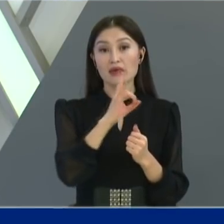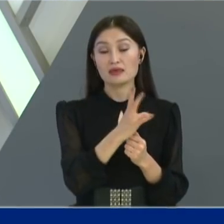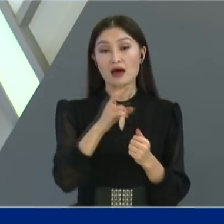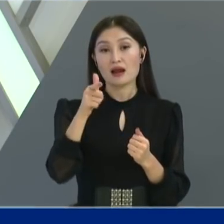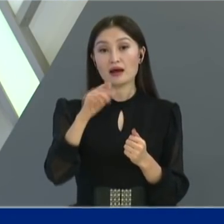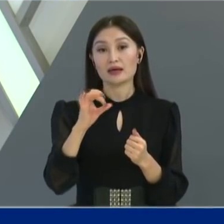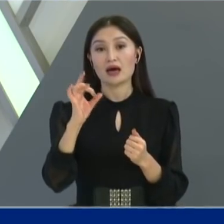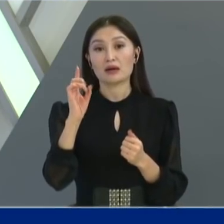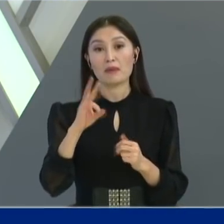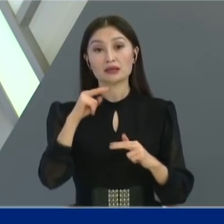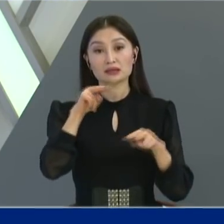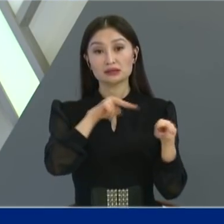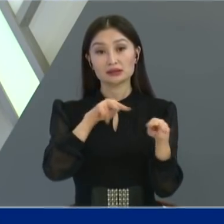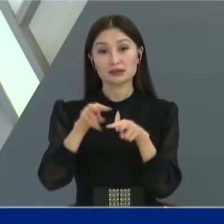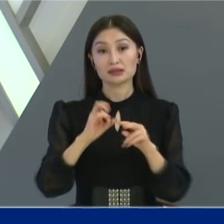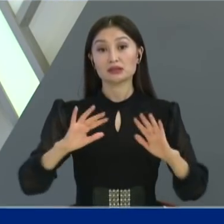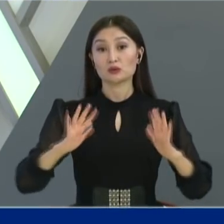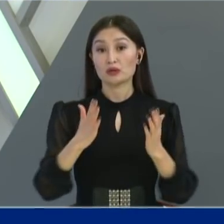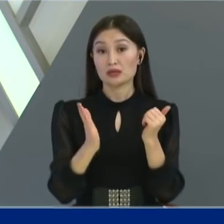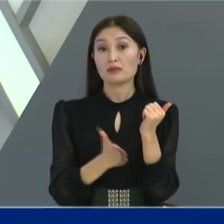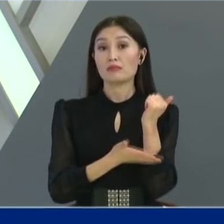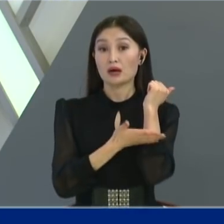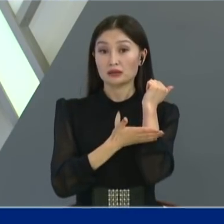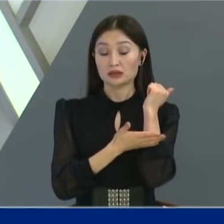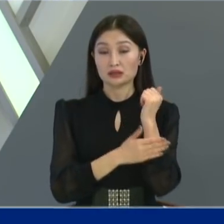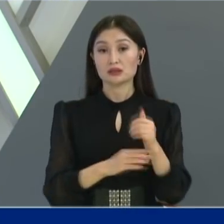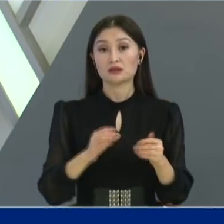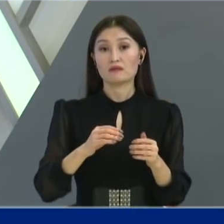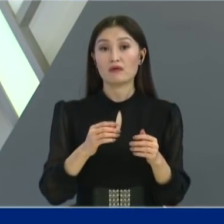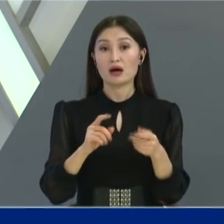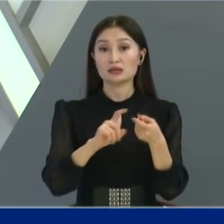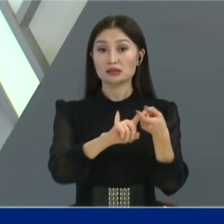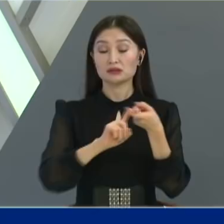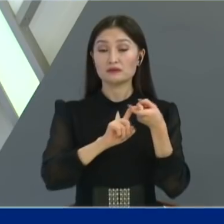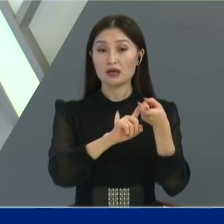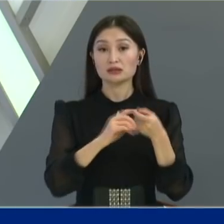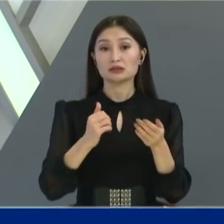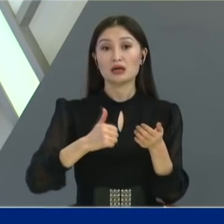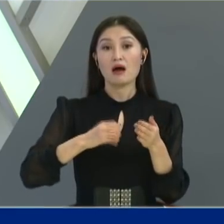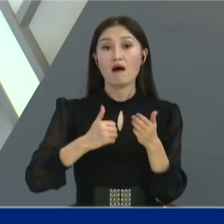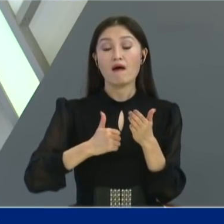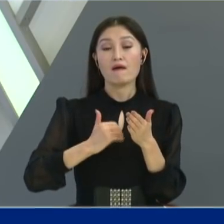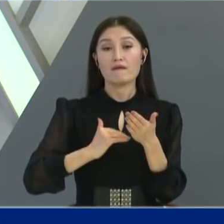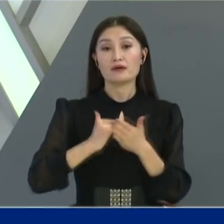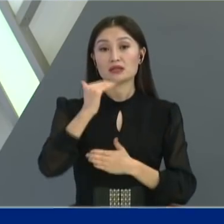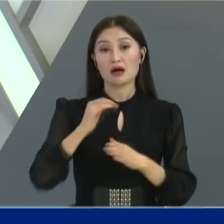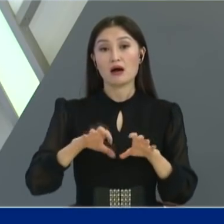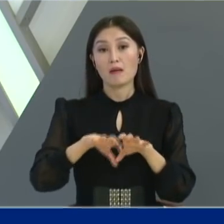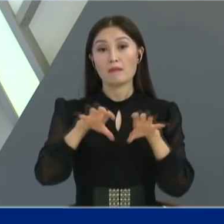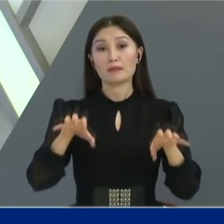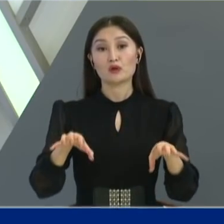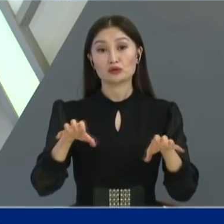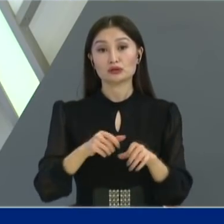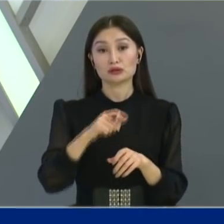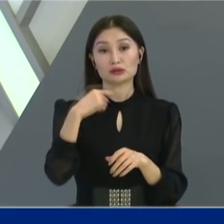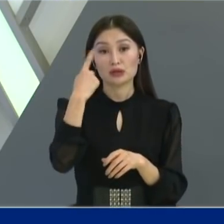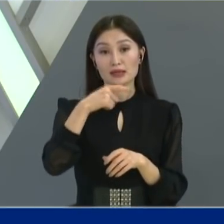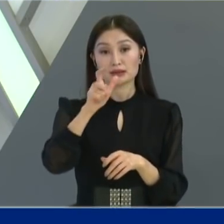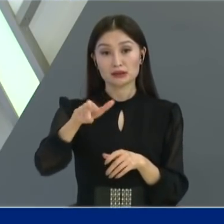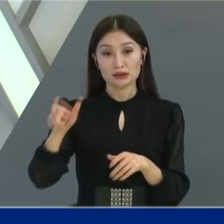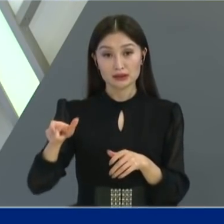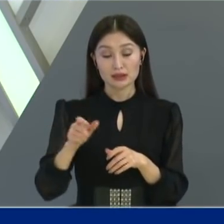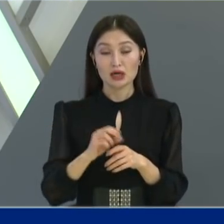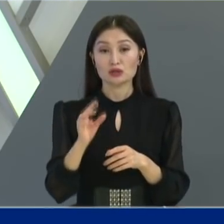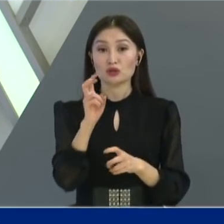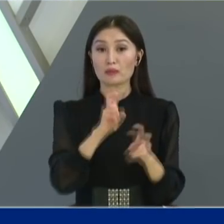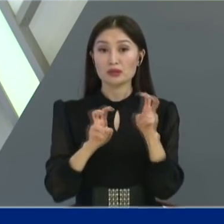внимательно следит за ситуацией и поддерживает контакты с высокопоставленными должностными лицами Кыргызстана, чтобы изучить пути, с помощью